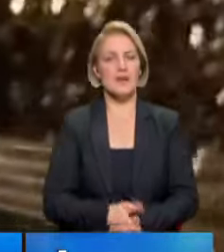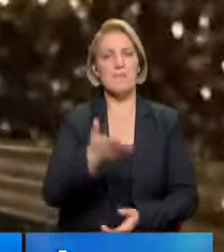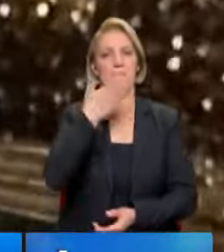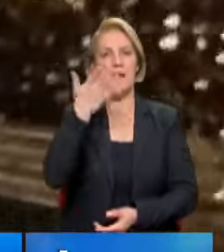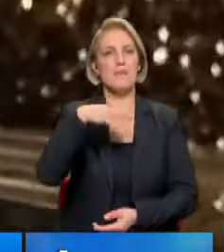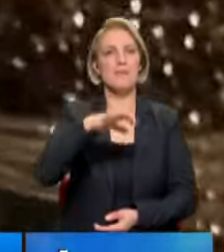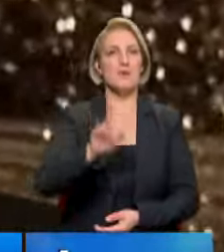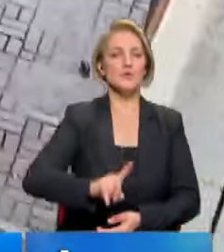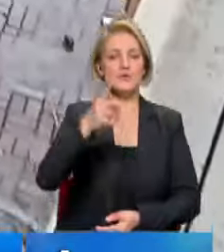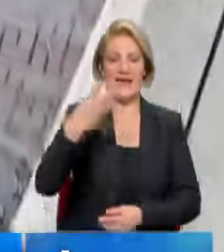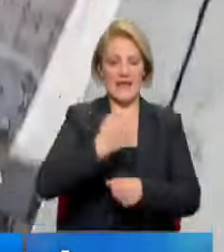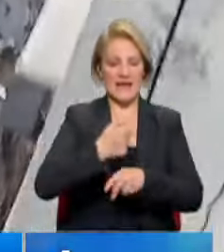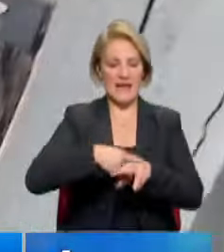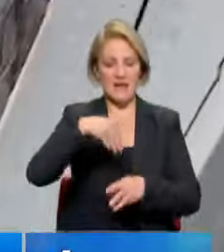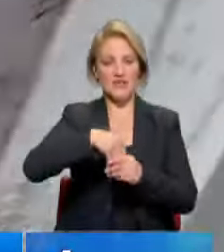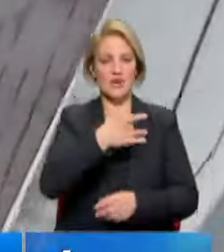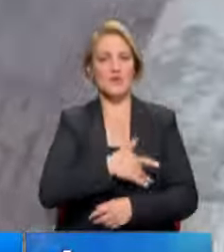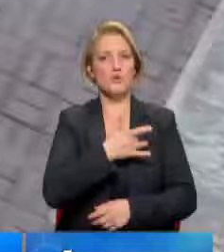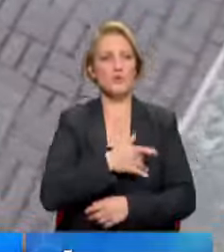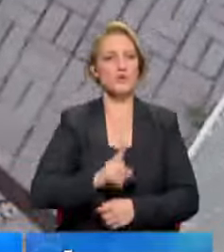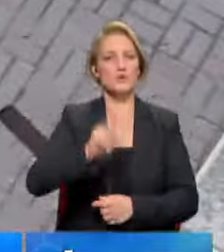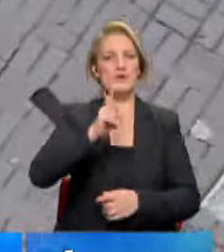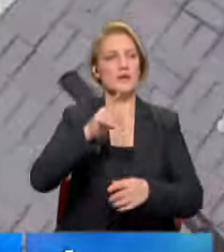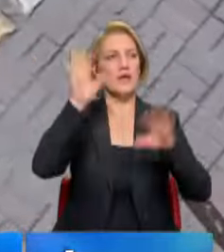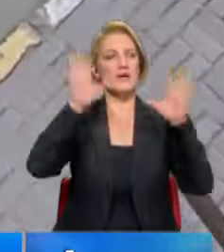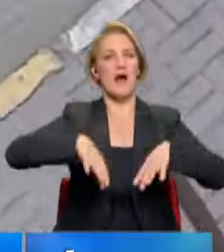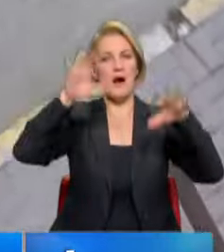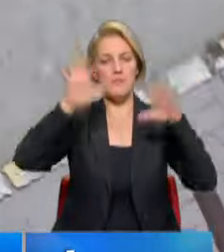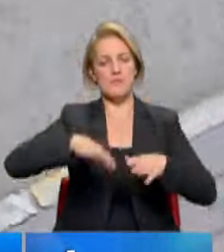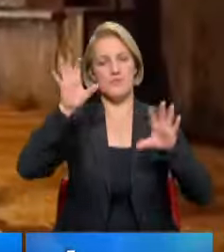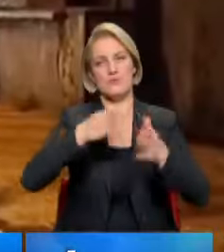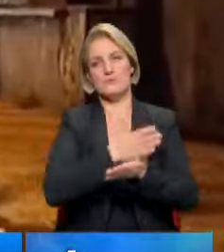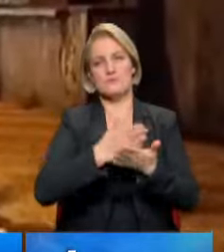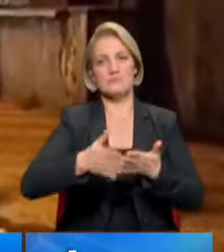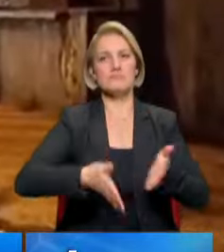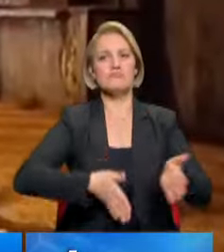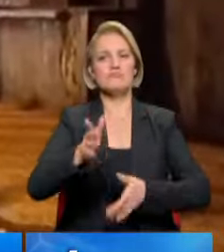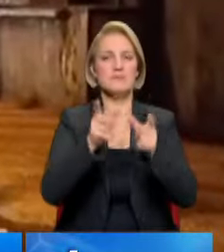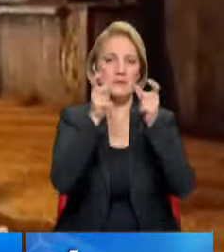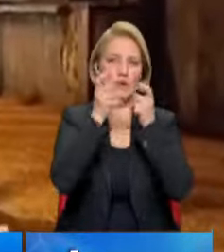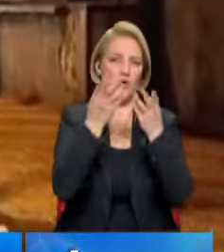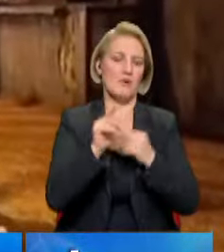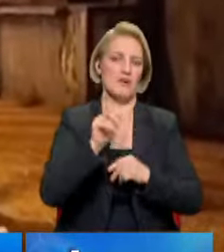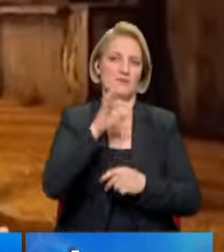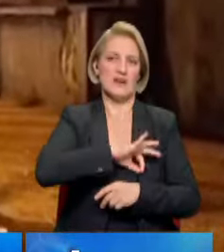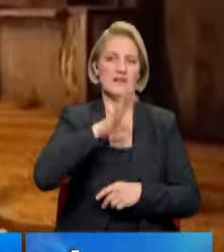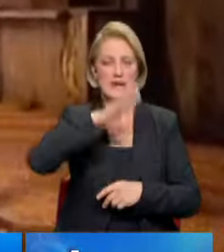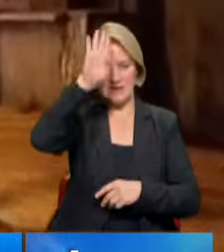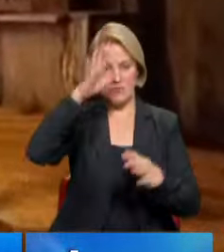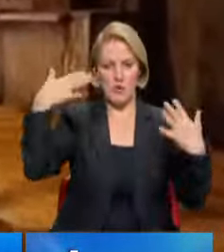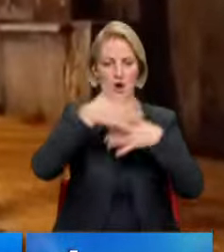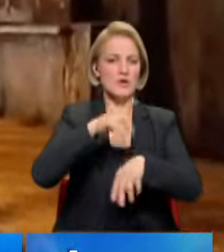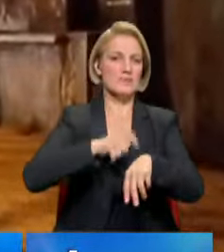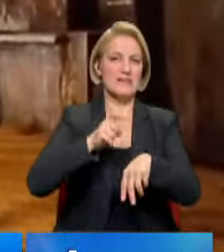Marmara bölgesi, Kuzey Ege ve İç Anadolu'nun kuzeyinde aralıklı sağanak geçişleri gün boyu sürecek. Sokağa tedbirli çıkmakta fayda var. İstanbul'da